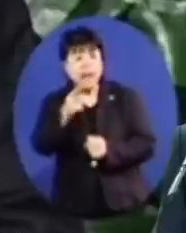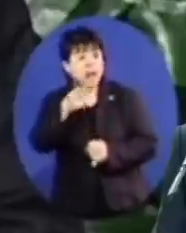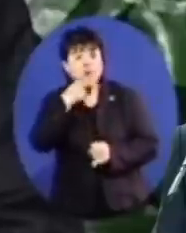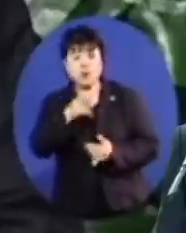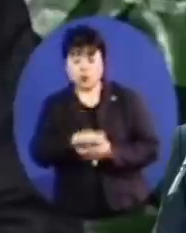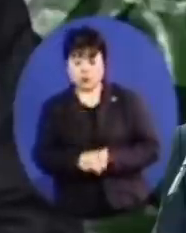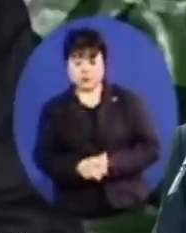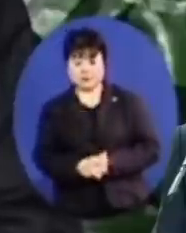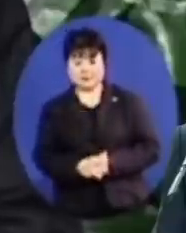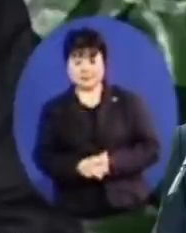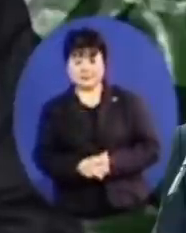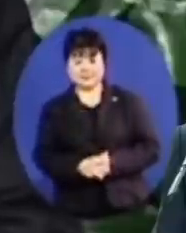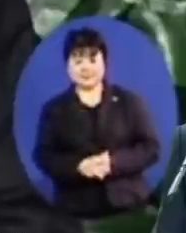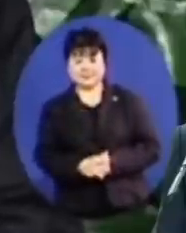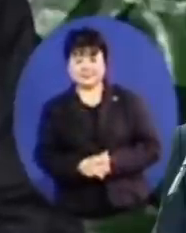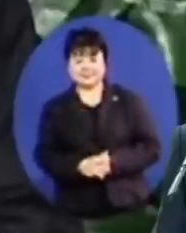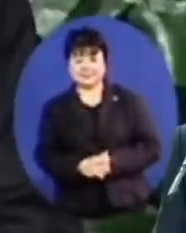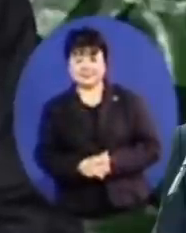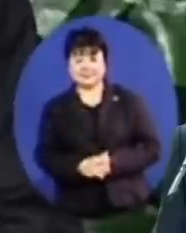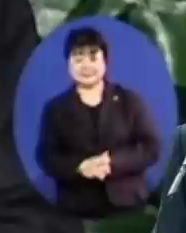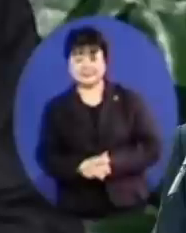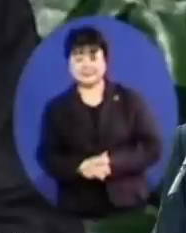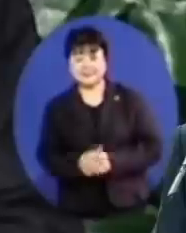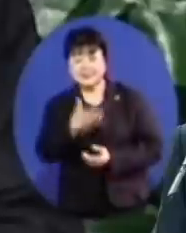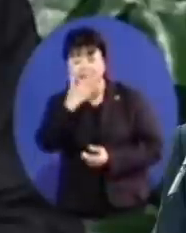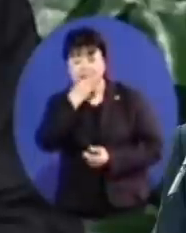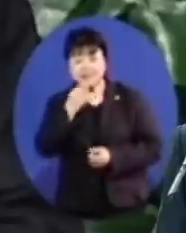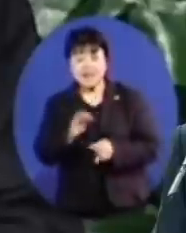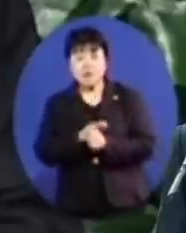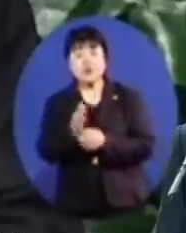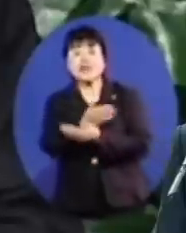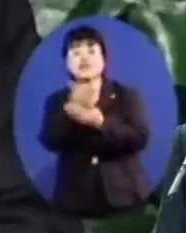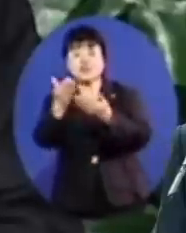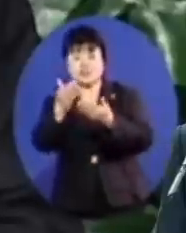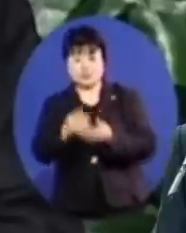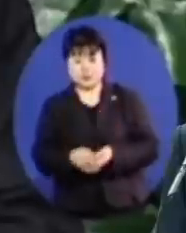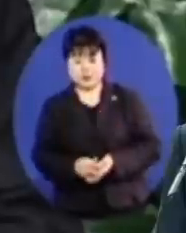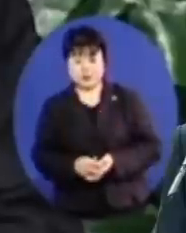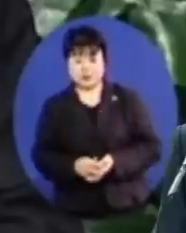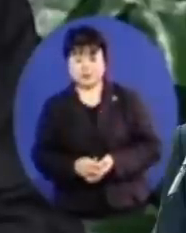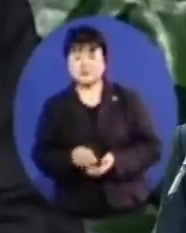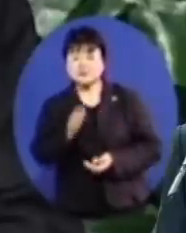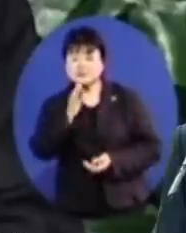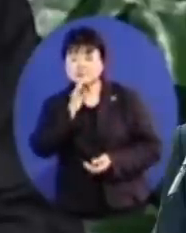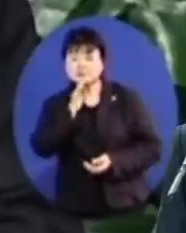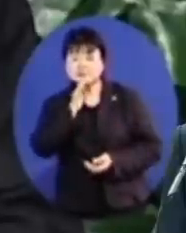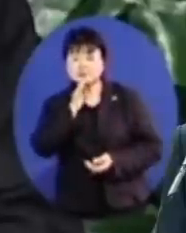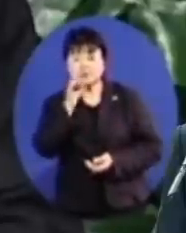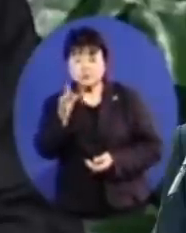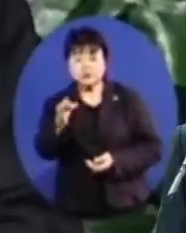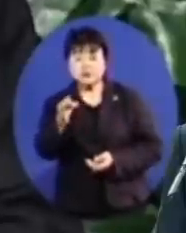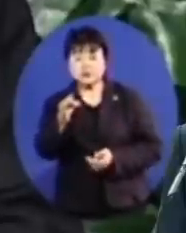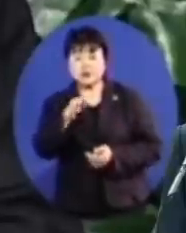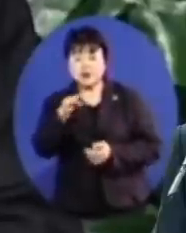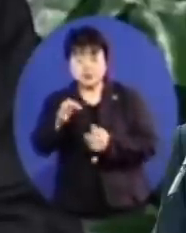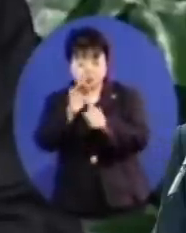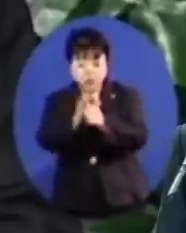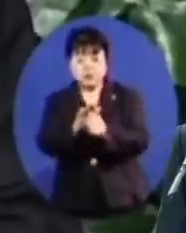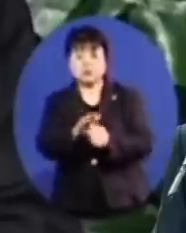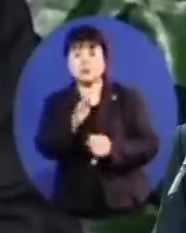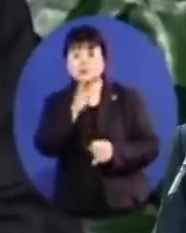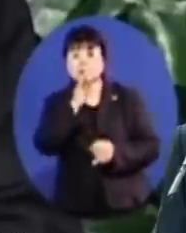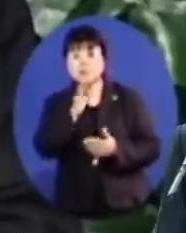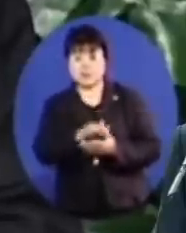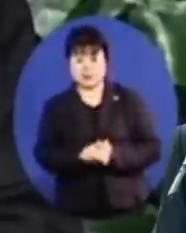합니다. 제가 사랑과 행복 나누기 운동에 나가면 여러분이 물질로도 헌금하지만